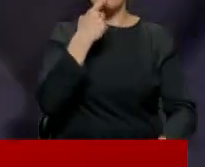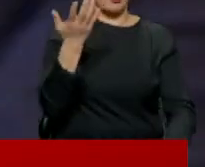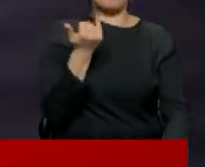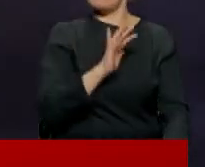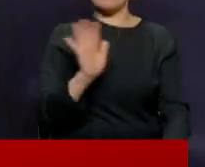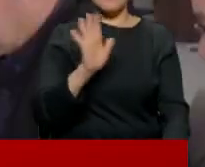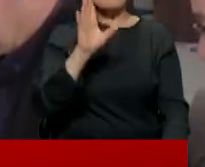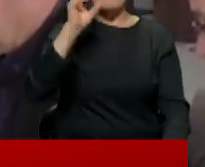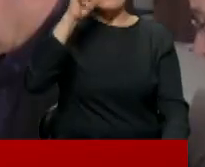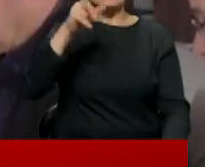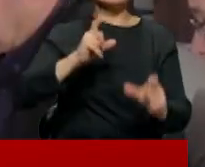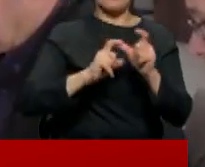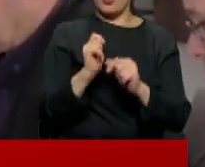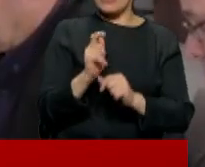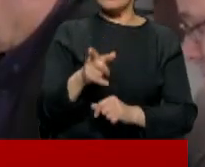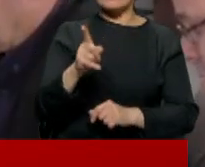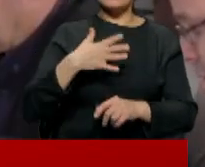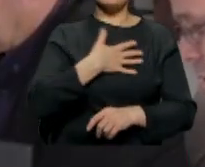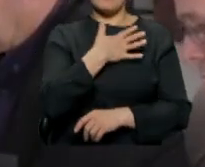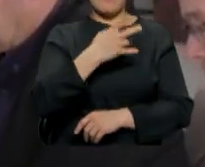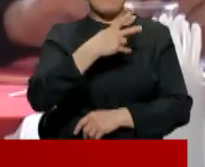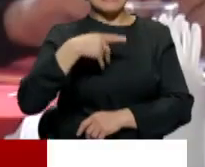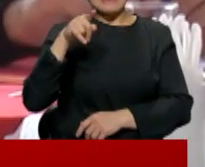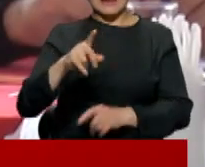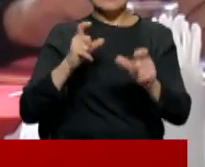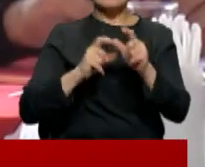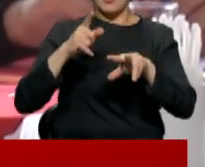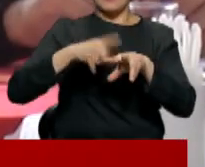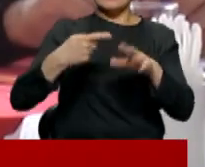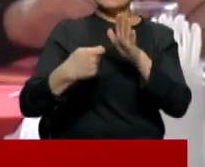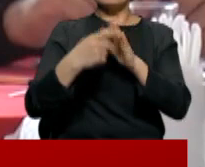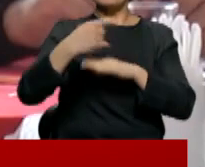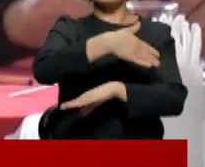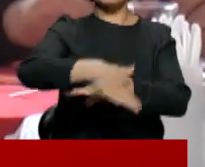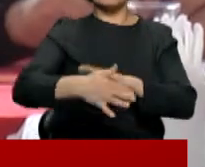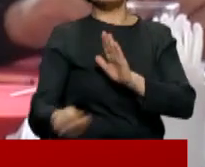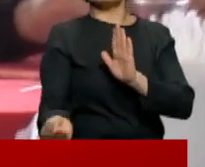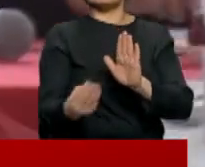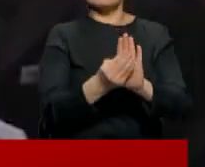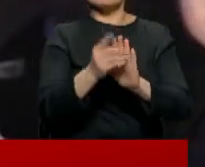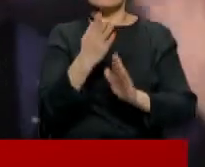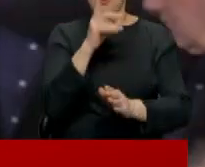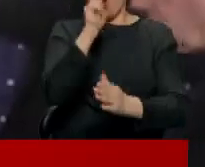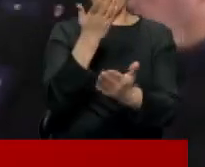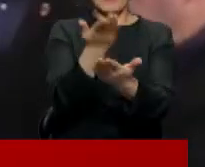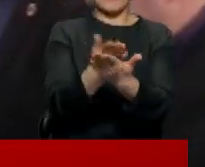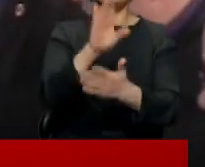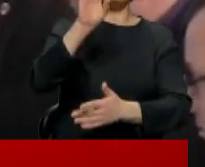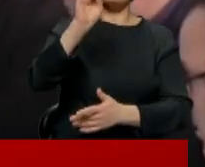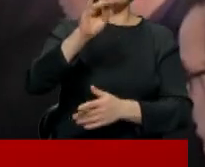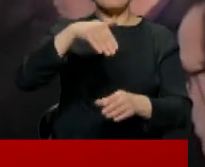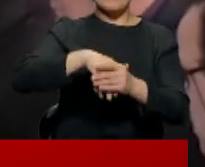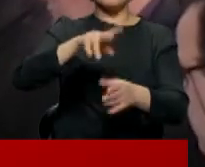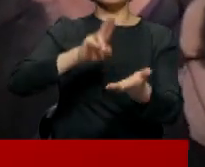Ama Manisa'nın Saruhanlı ilçesinde CHP'li belediyenin Sinan Ateş'in isminin bir caddeye verilmesine ilişkin önergesine MHP'li